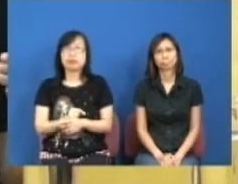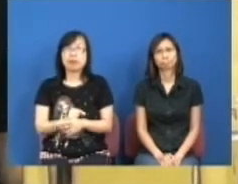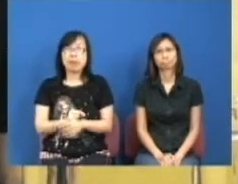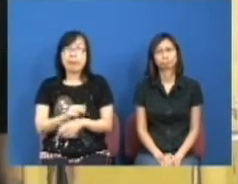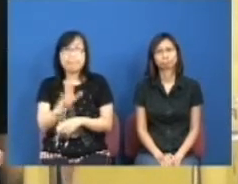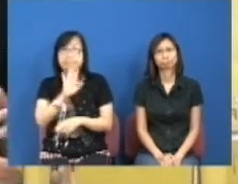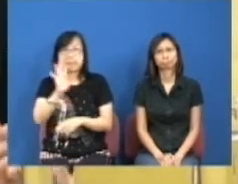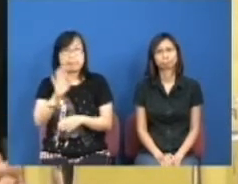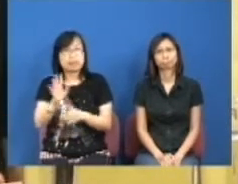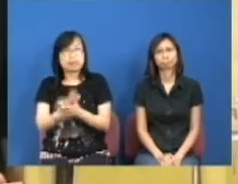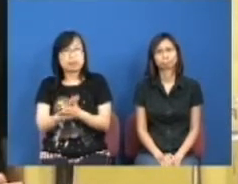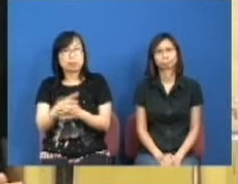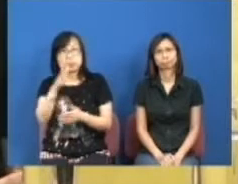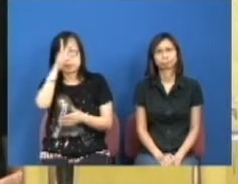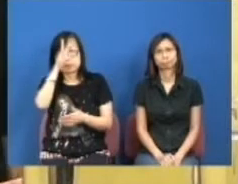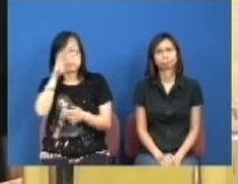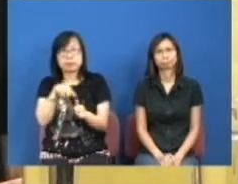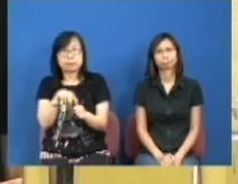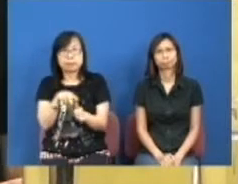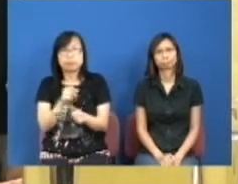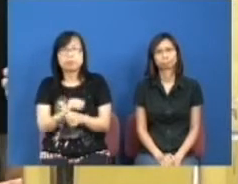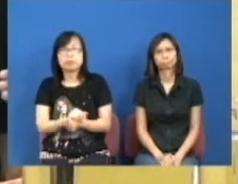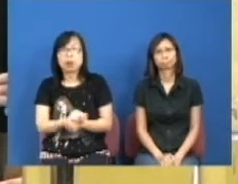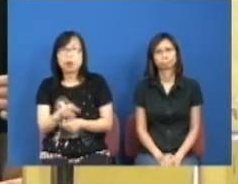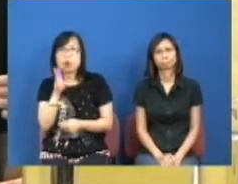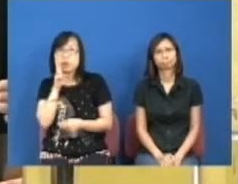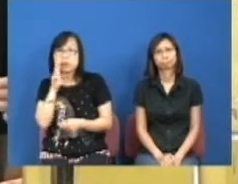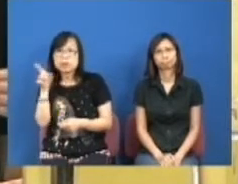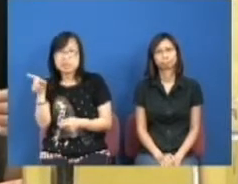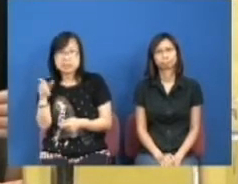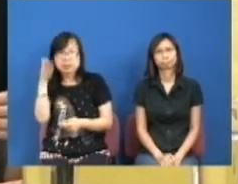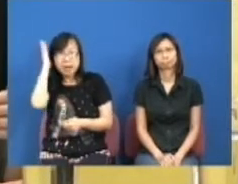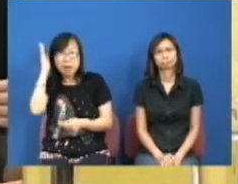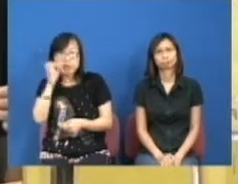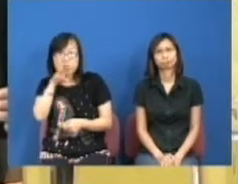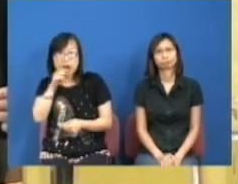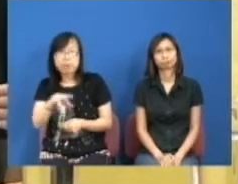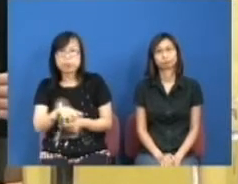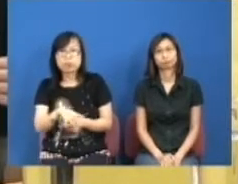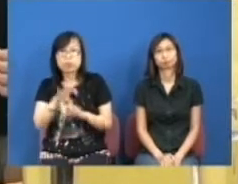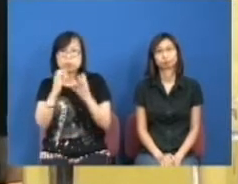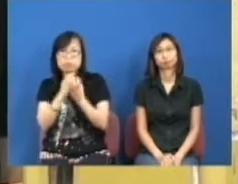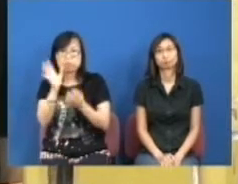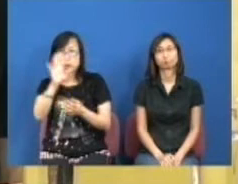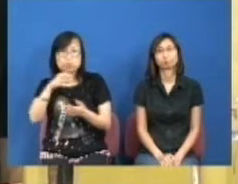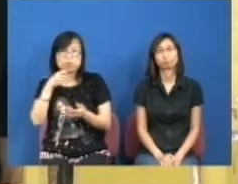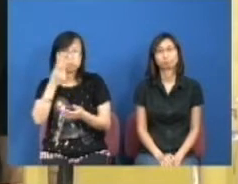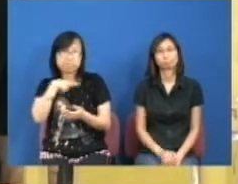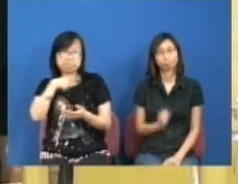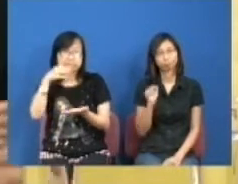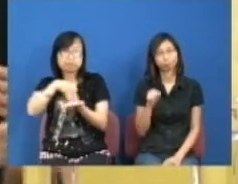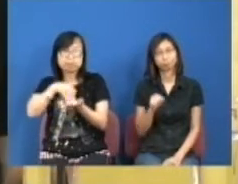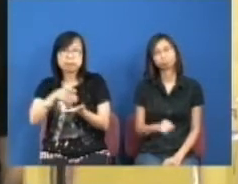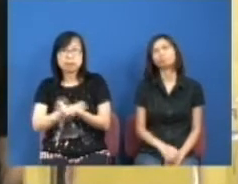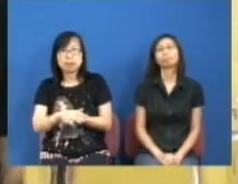是很政治化的。如果是好像 Benson 剛才所說，有很多組織它根本不是很願意參與政治，又或